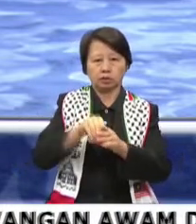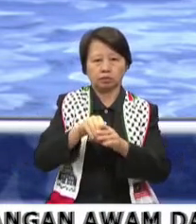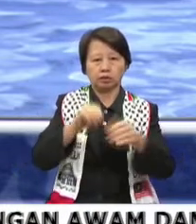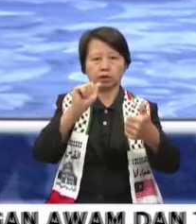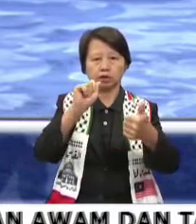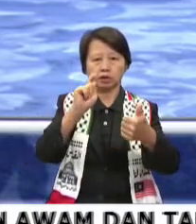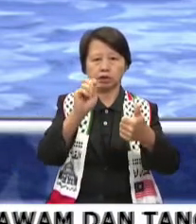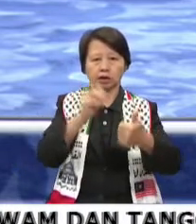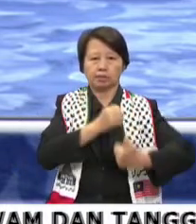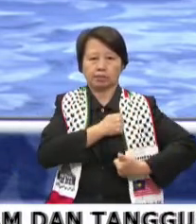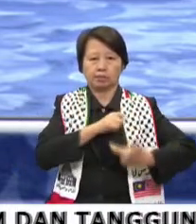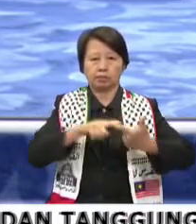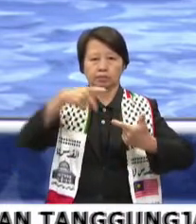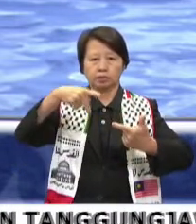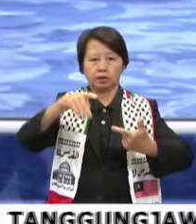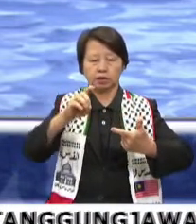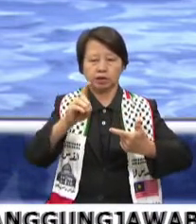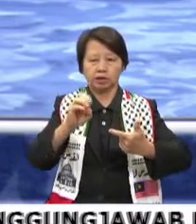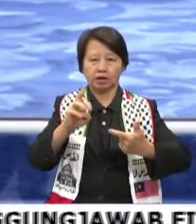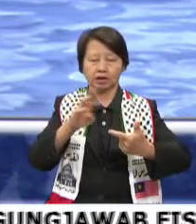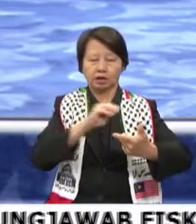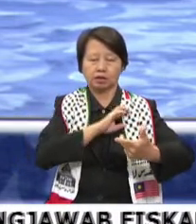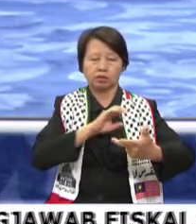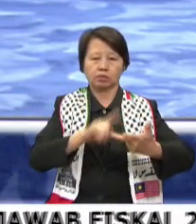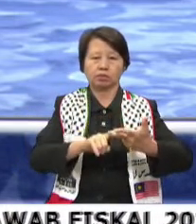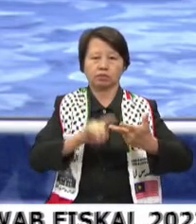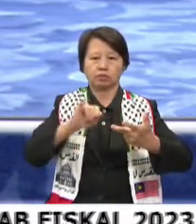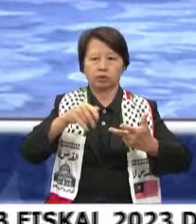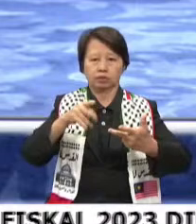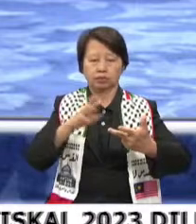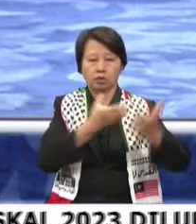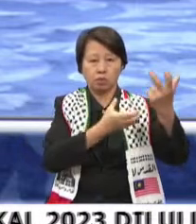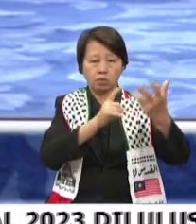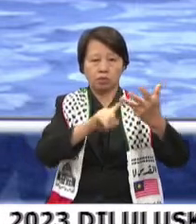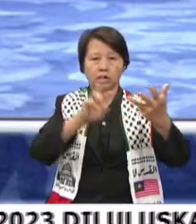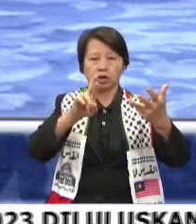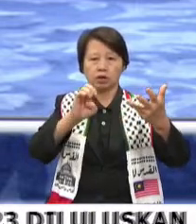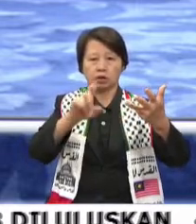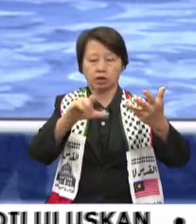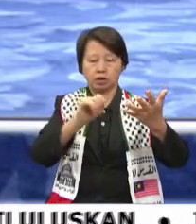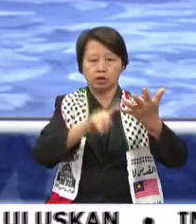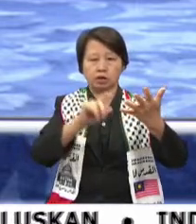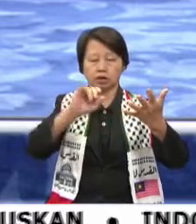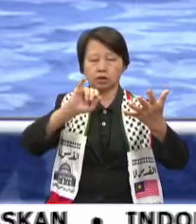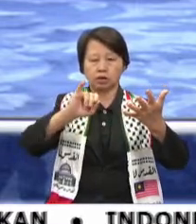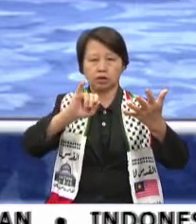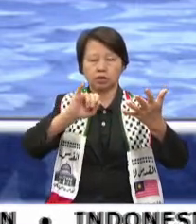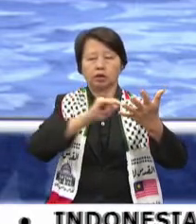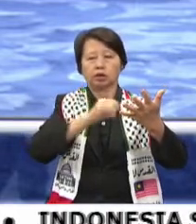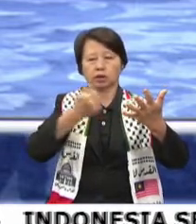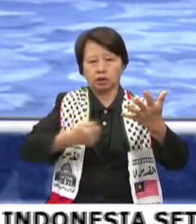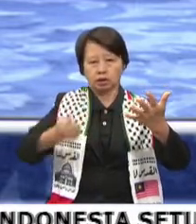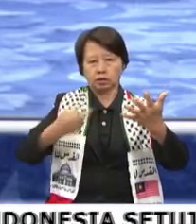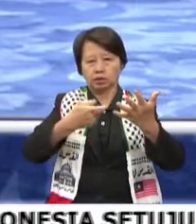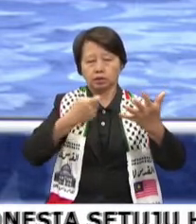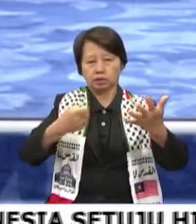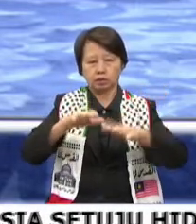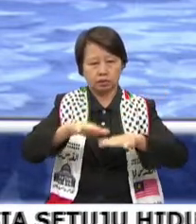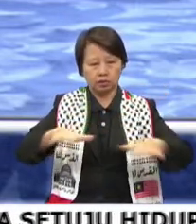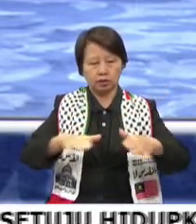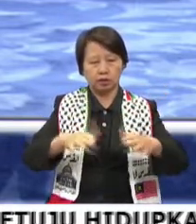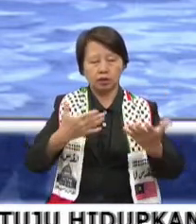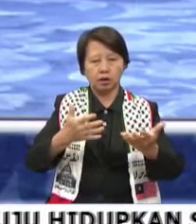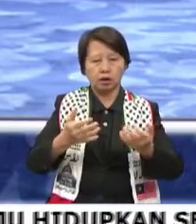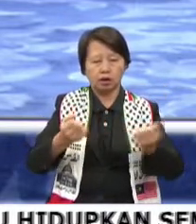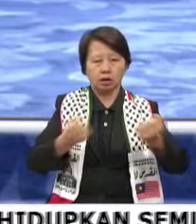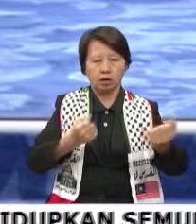ATM pdrm jbpm APM rela dan aset aset darat aset